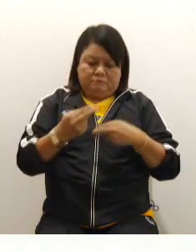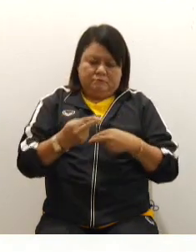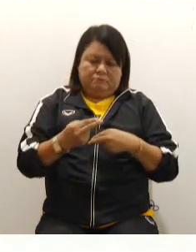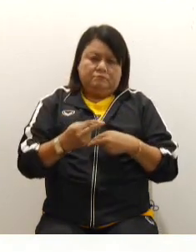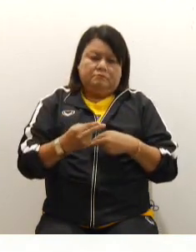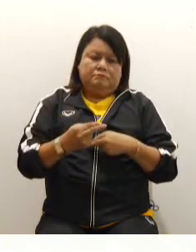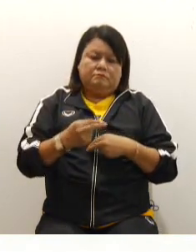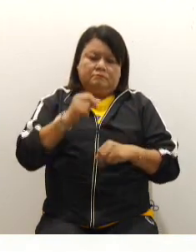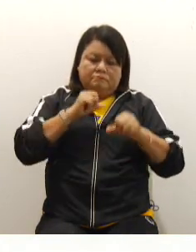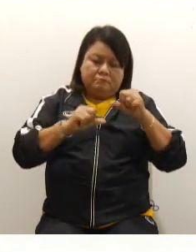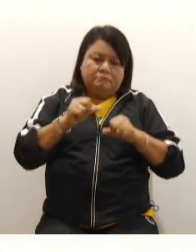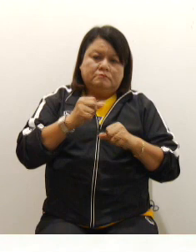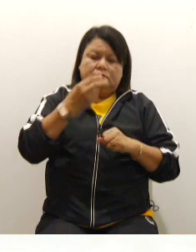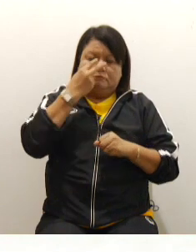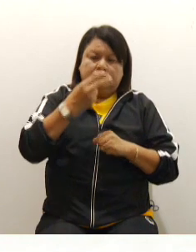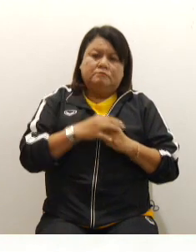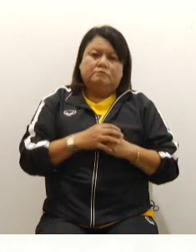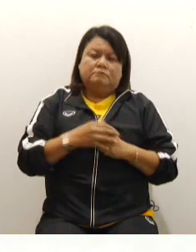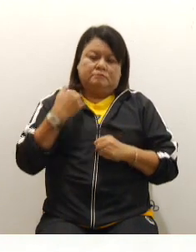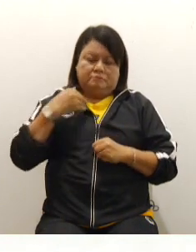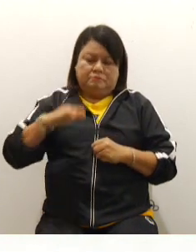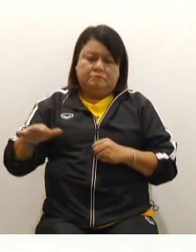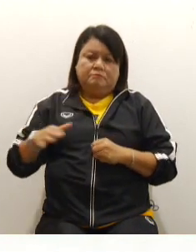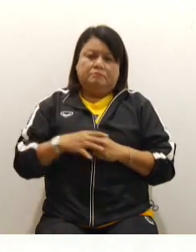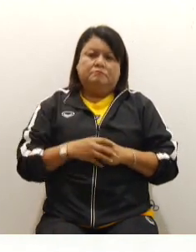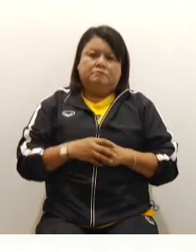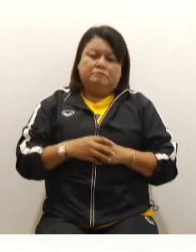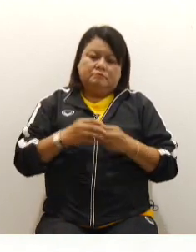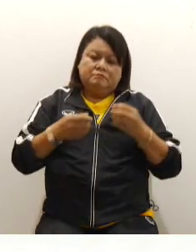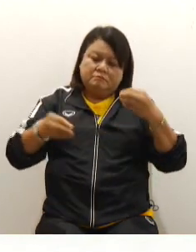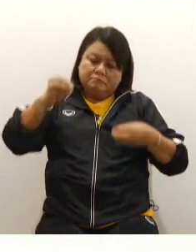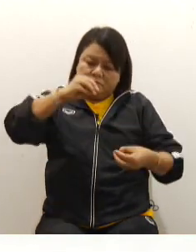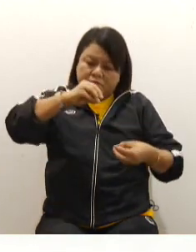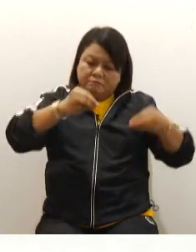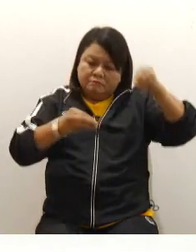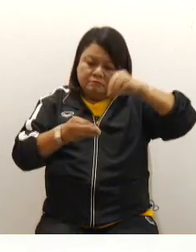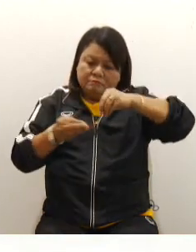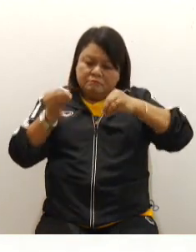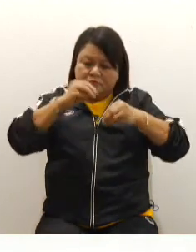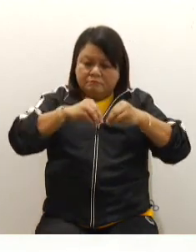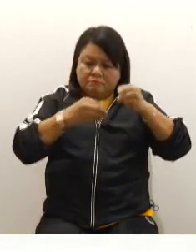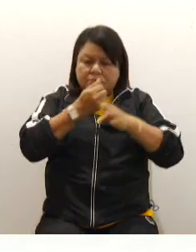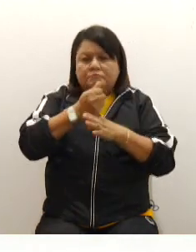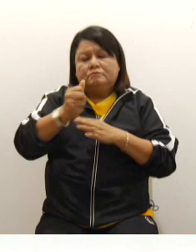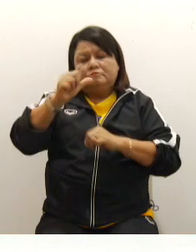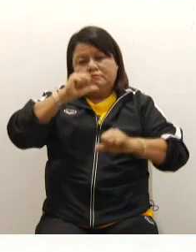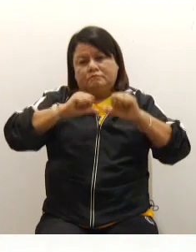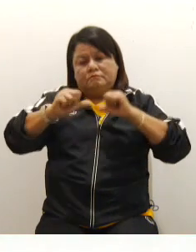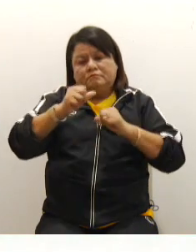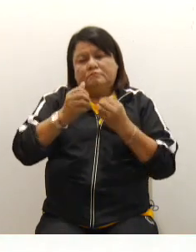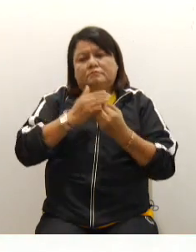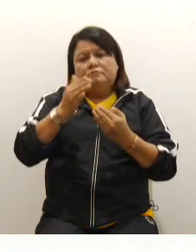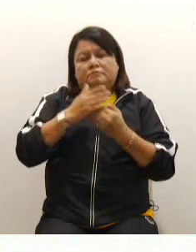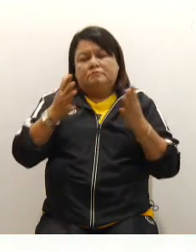ะนี้พอคุมห้องปฏิบัติการก็มีเด็กคนนึงเนี่ยผสมสารเคมีง่ายๆมากๆเลยค่ะคือเขาทำต้องผส